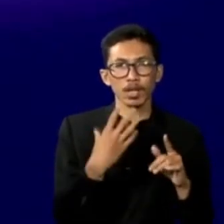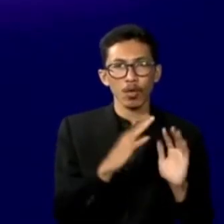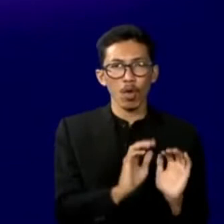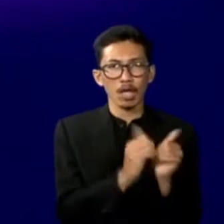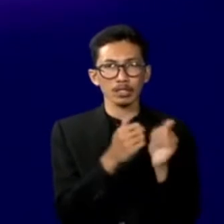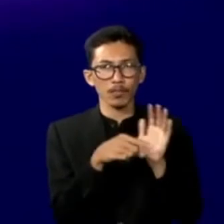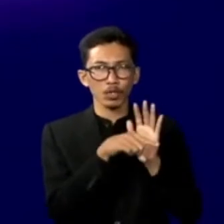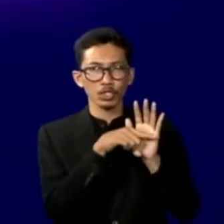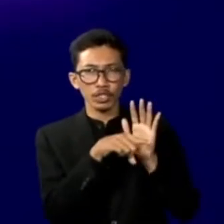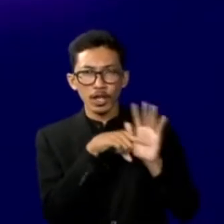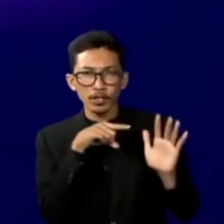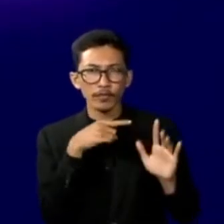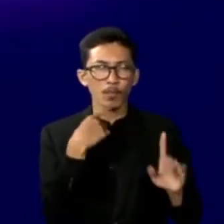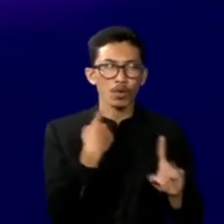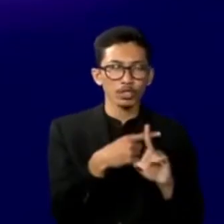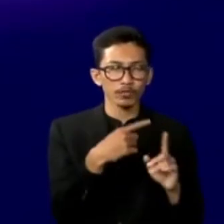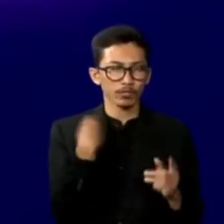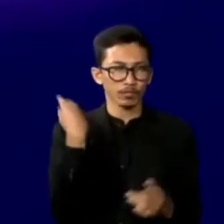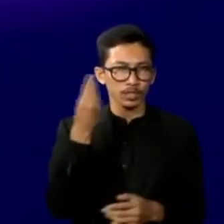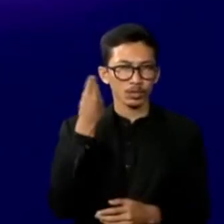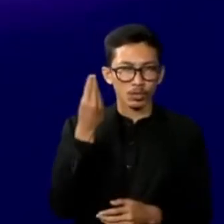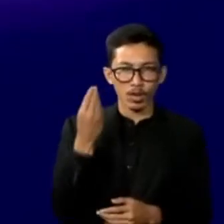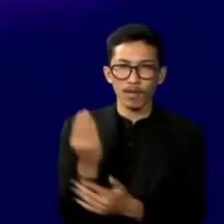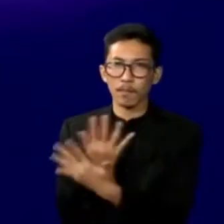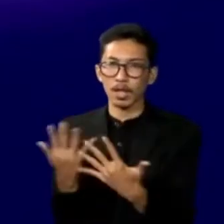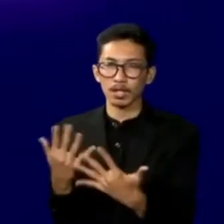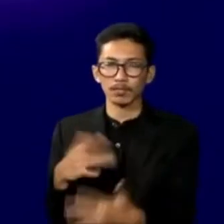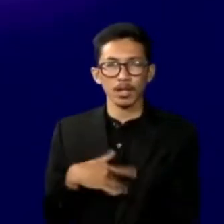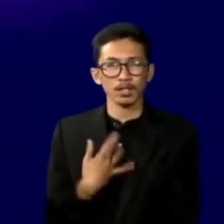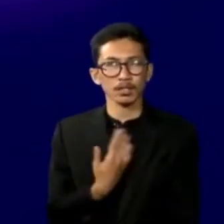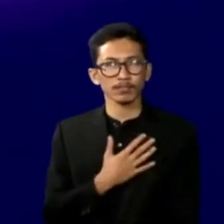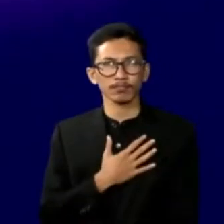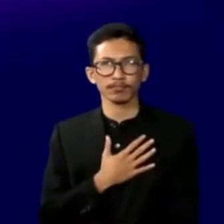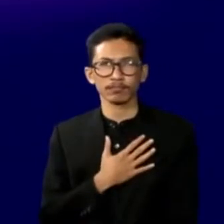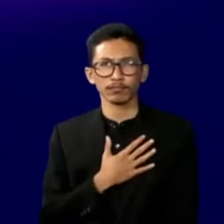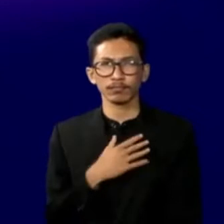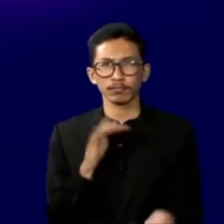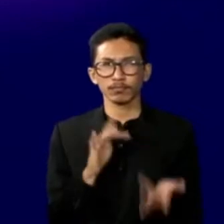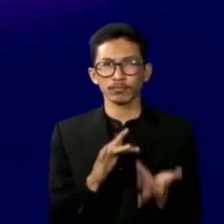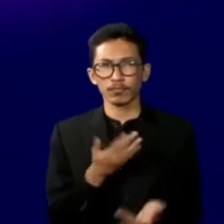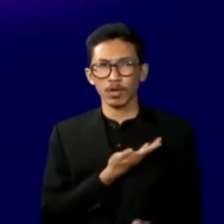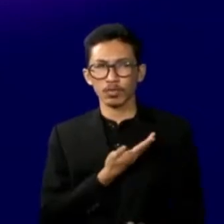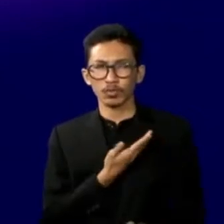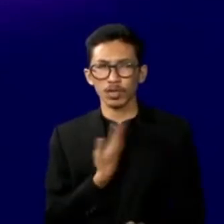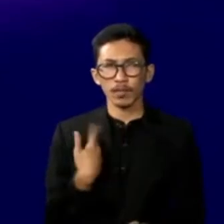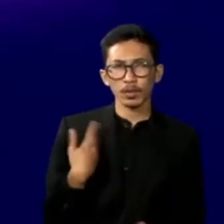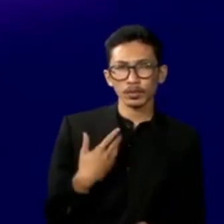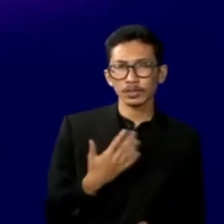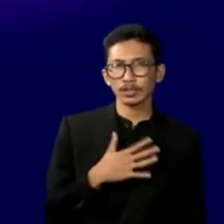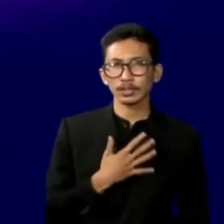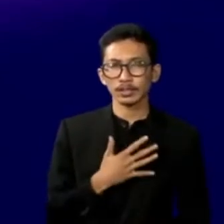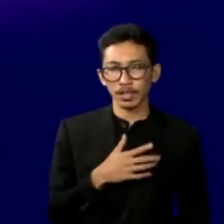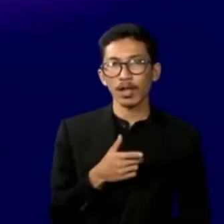macam-macam yang tepat ketika jitu itu yang membuat masyarakat kemudian jadi agak-agak ragu-ragu gitu ditambah lagi